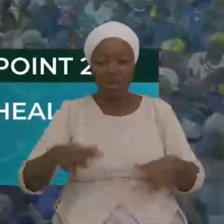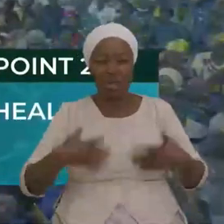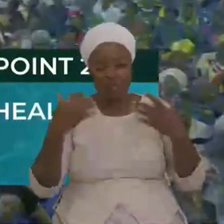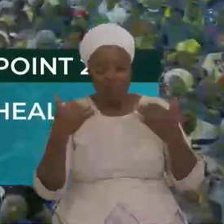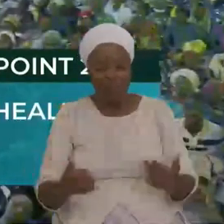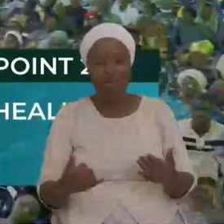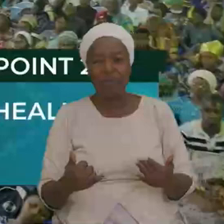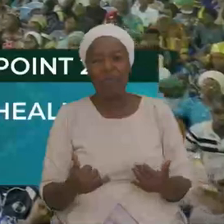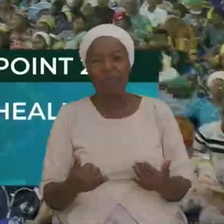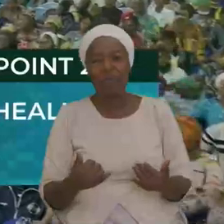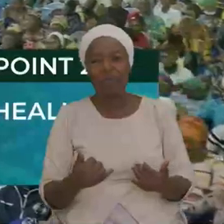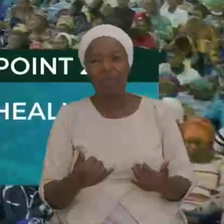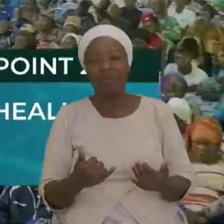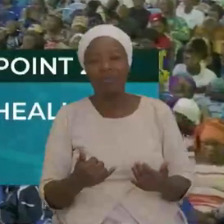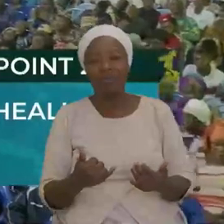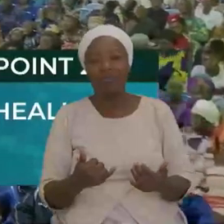malades.